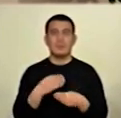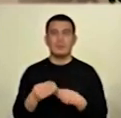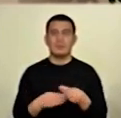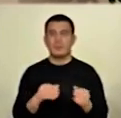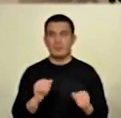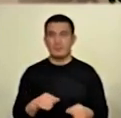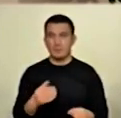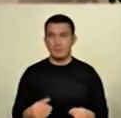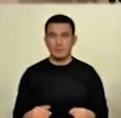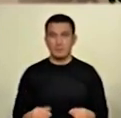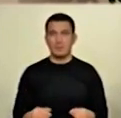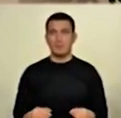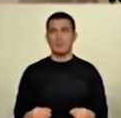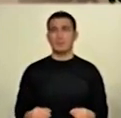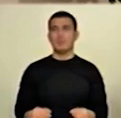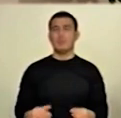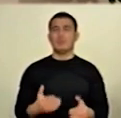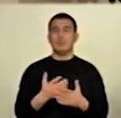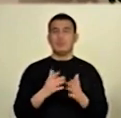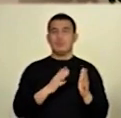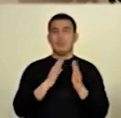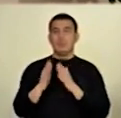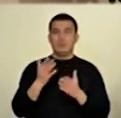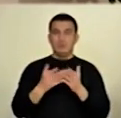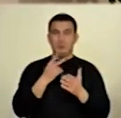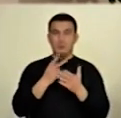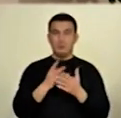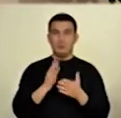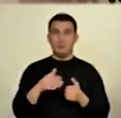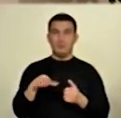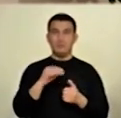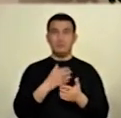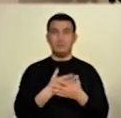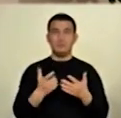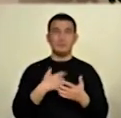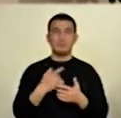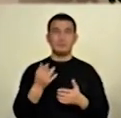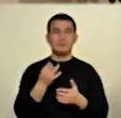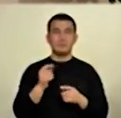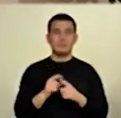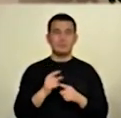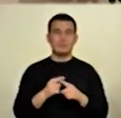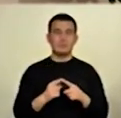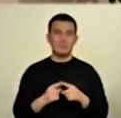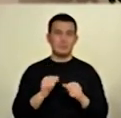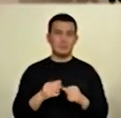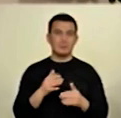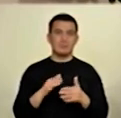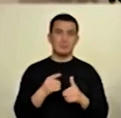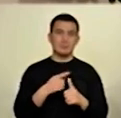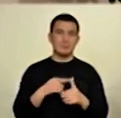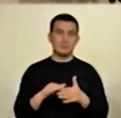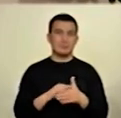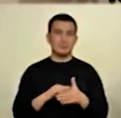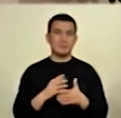bo'ladi. Va agar bu qismga qaraydigan bo'lsak, bu qismida bevosita siz haqingizda qisqacha ma'lumot beriladi. Ismingiz, familiyangiz,